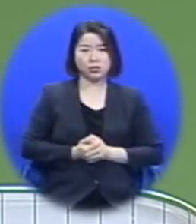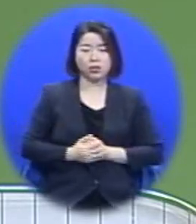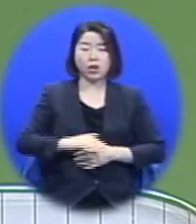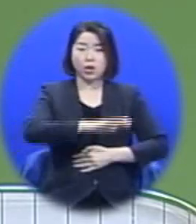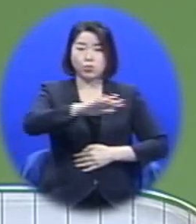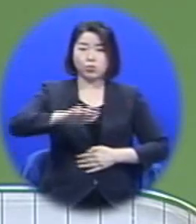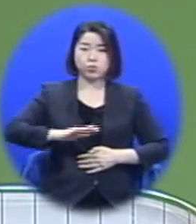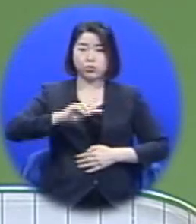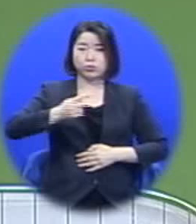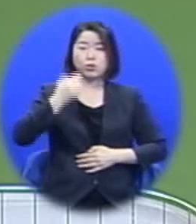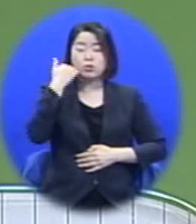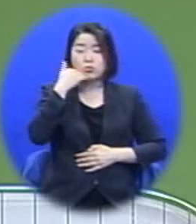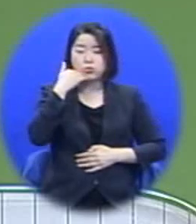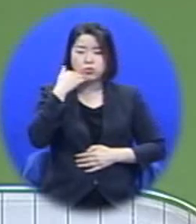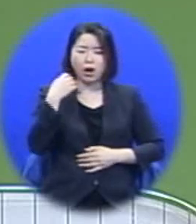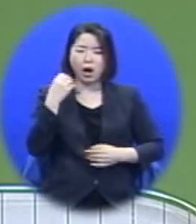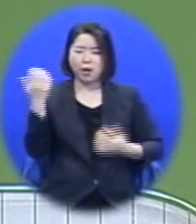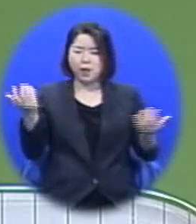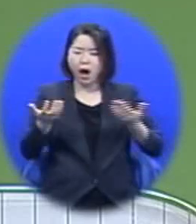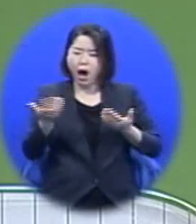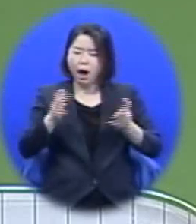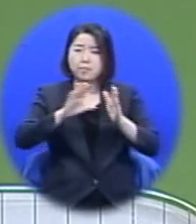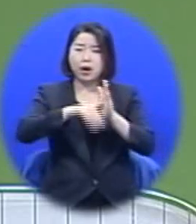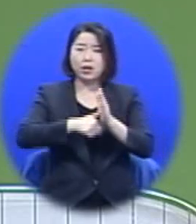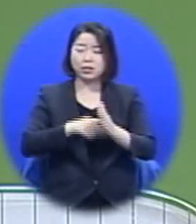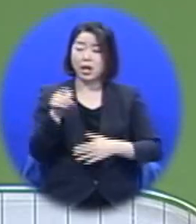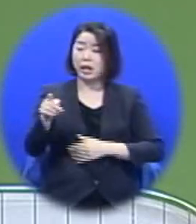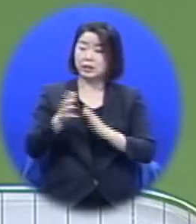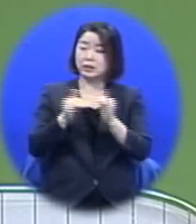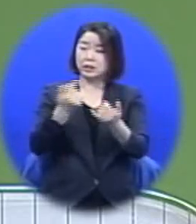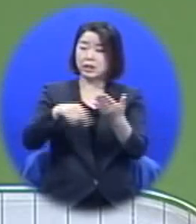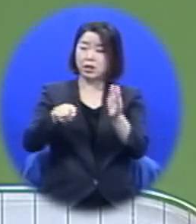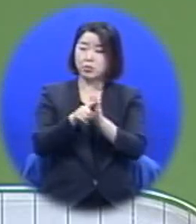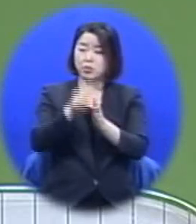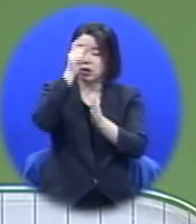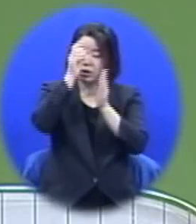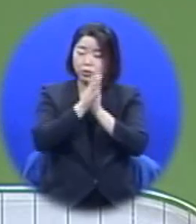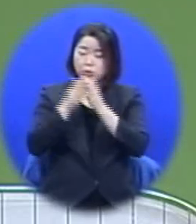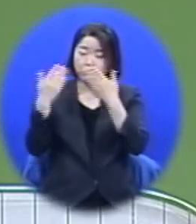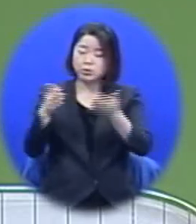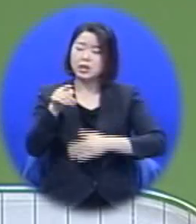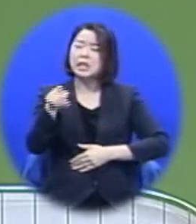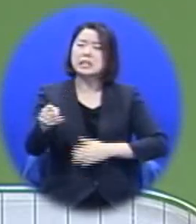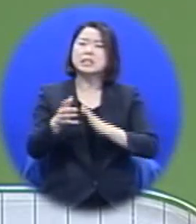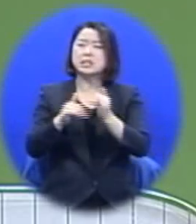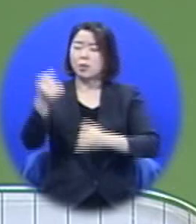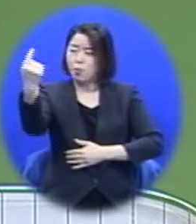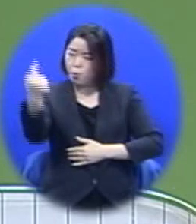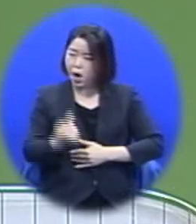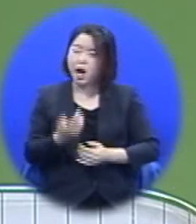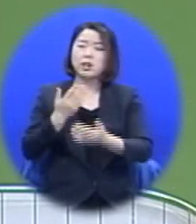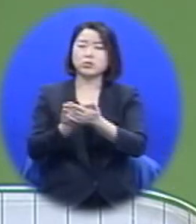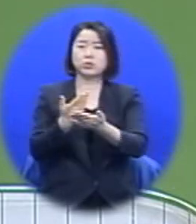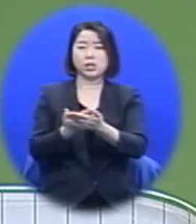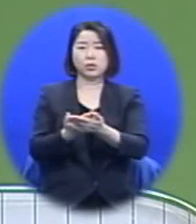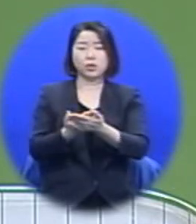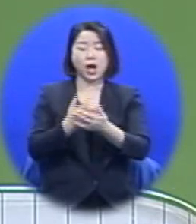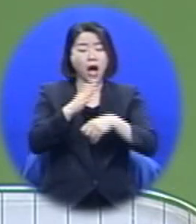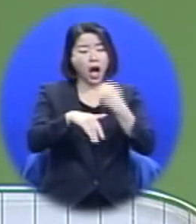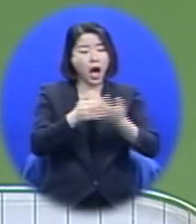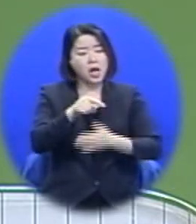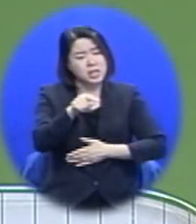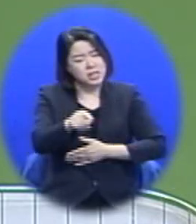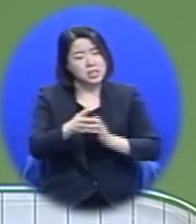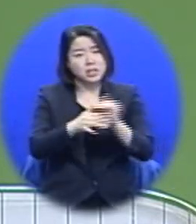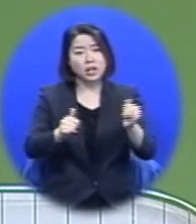우리도 누군가 고통을 당할 때 그 사람을 위해서 기도하면서 하나님 이 사람에게 와주세요 하나님이